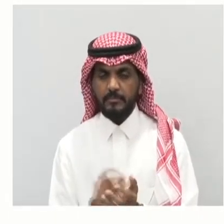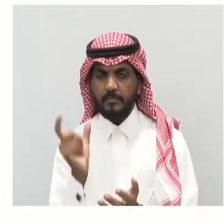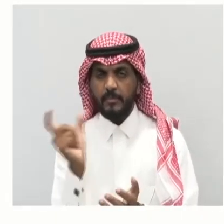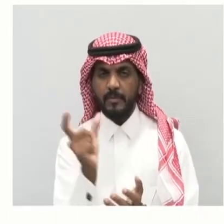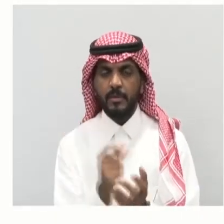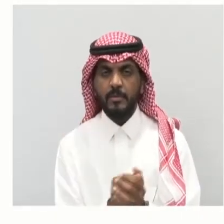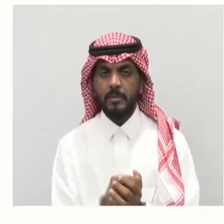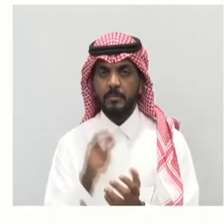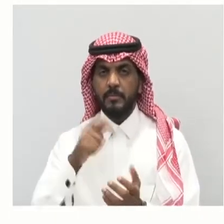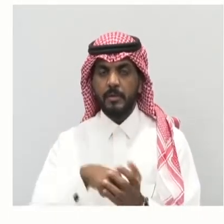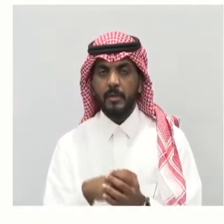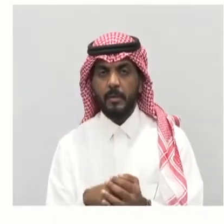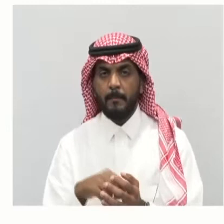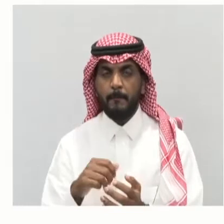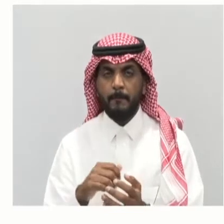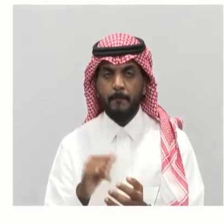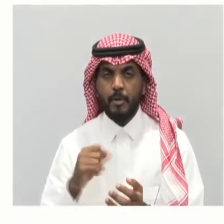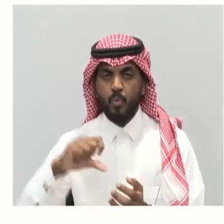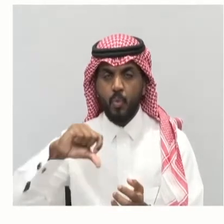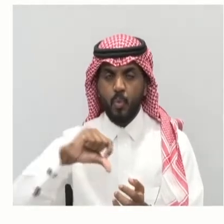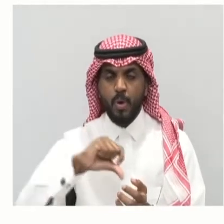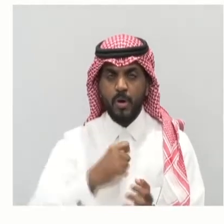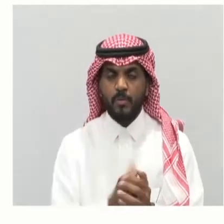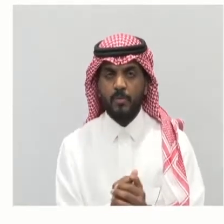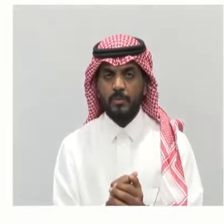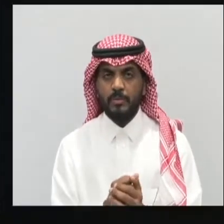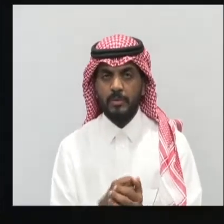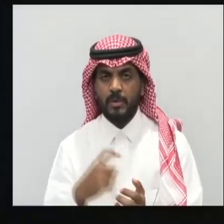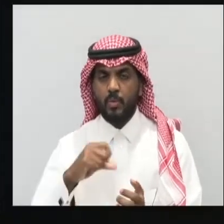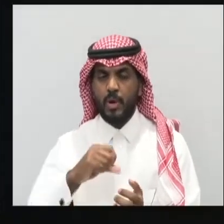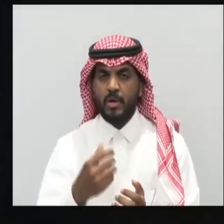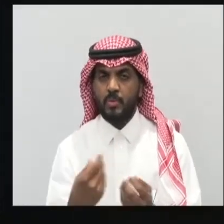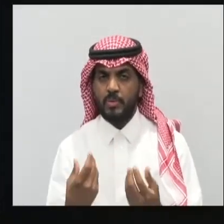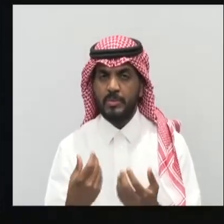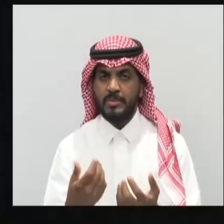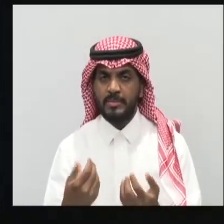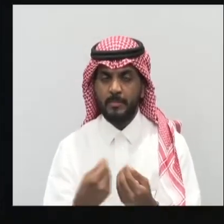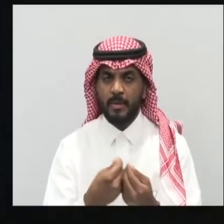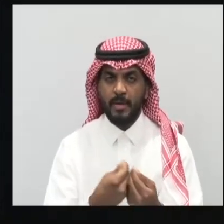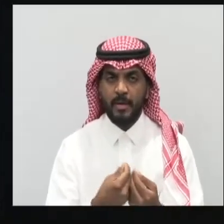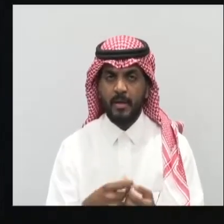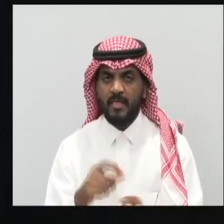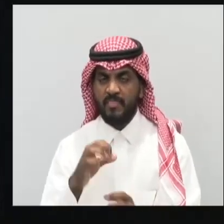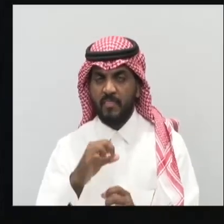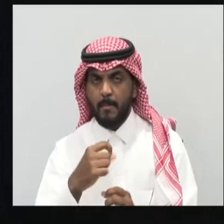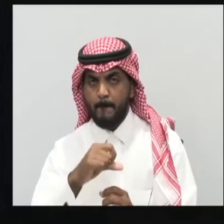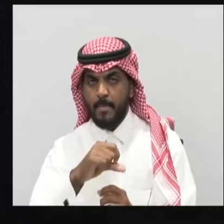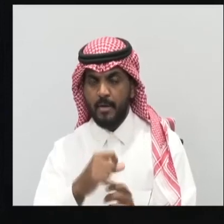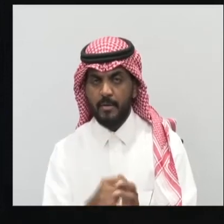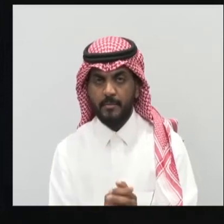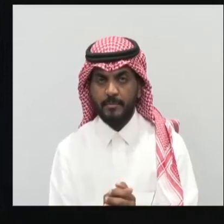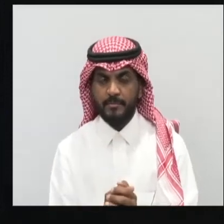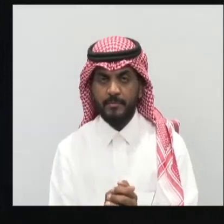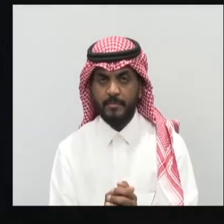كلمات بها مد بالواو، وقلنا مد الواو صديقتها الضمة. هيا صغاري الرائعين